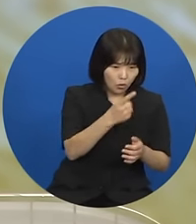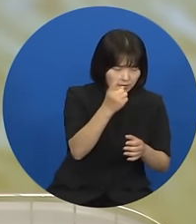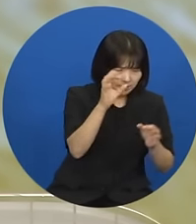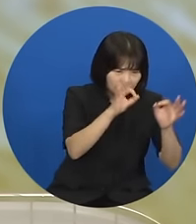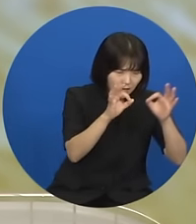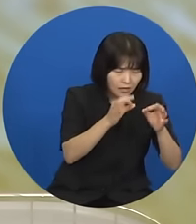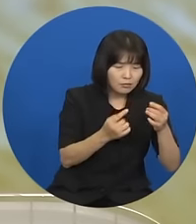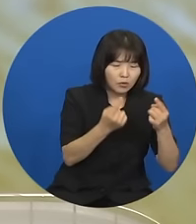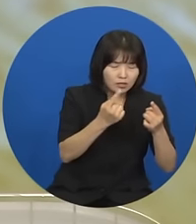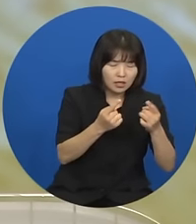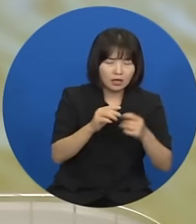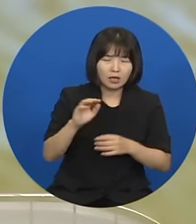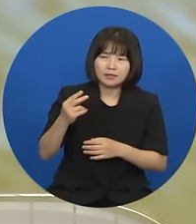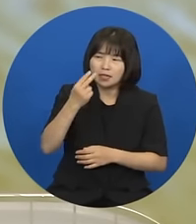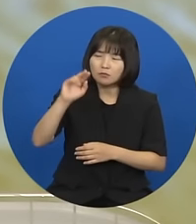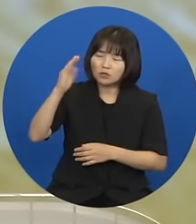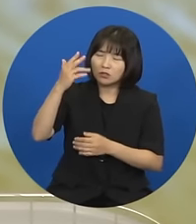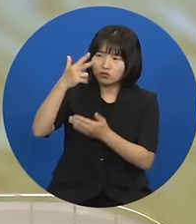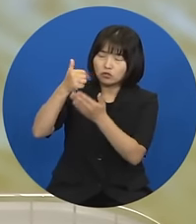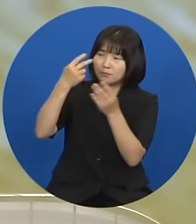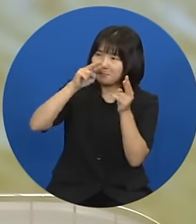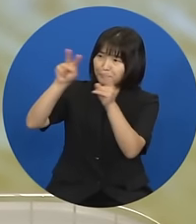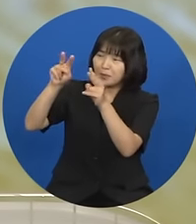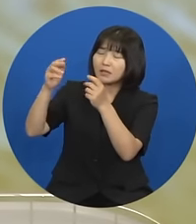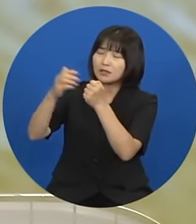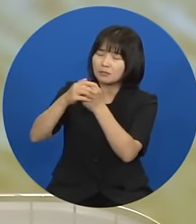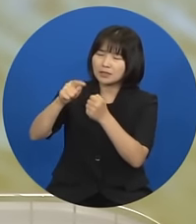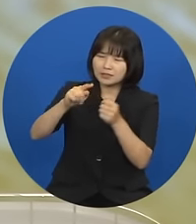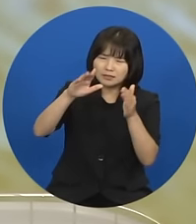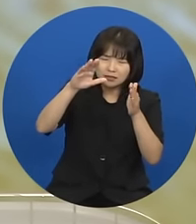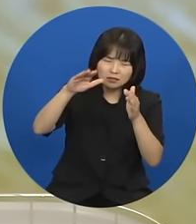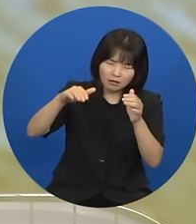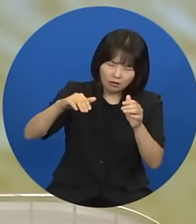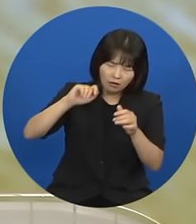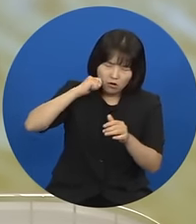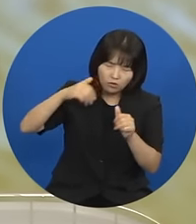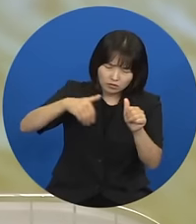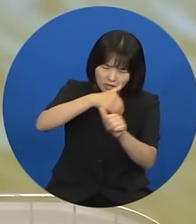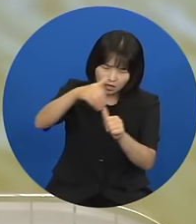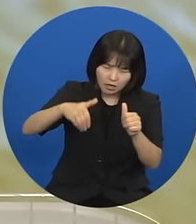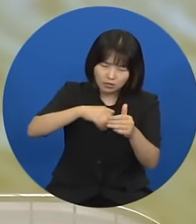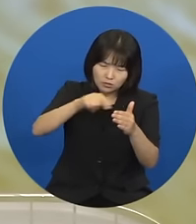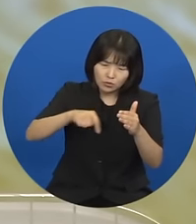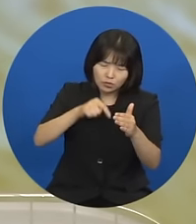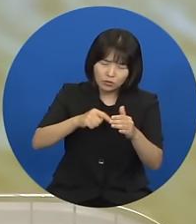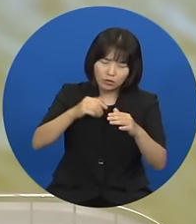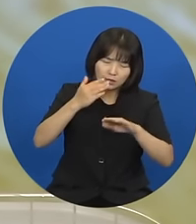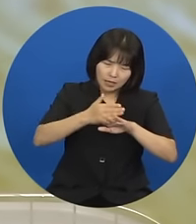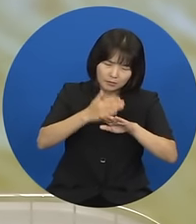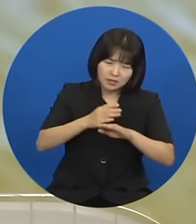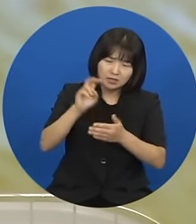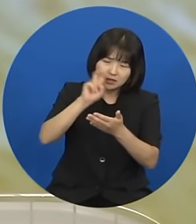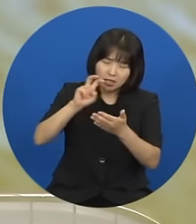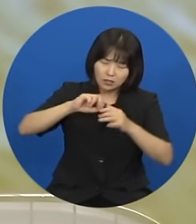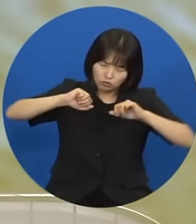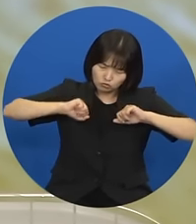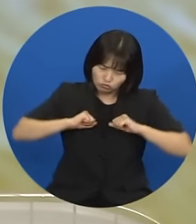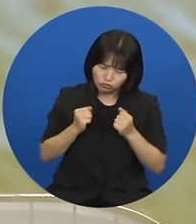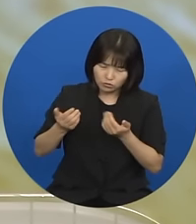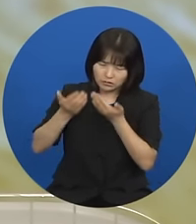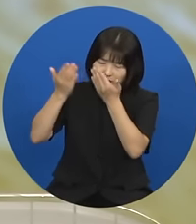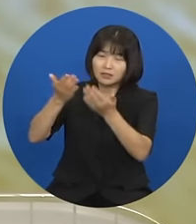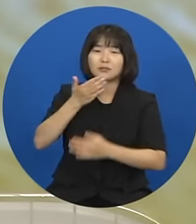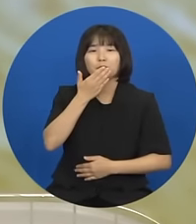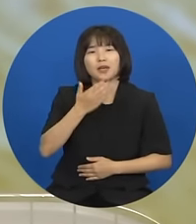주님을 바라봤기 때문에 오히려 그 순간에도 감사와 찬양과 순종을 올려드릴 수